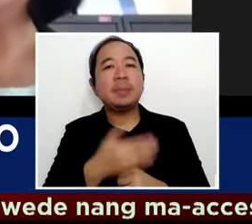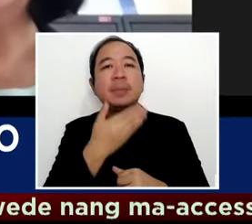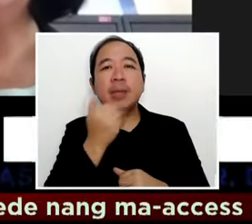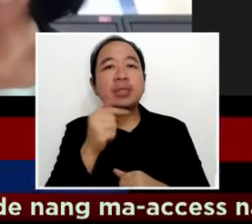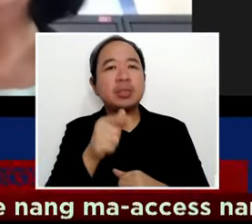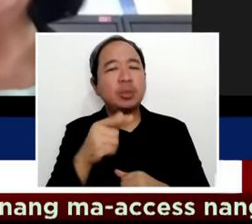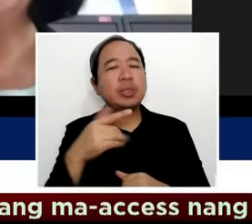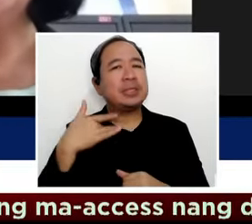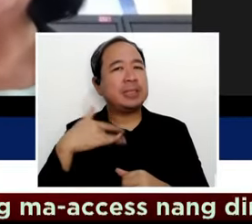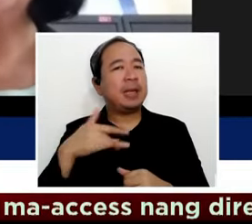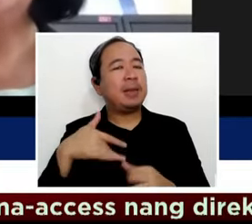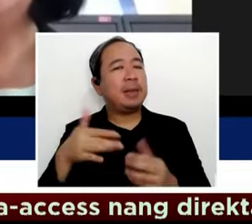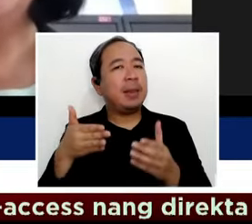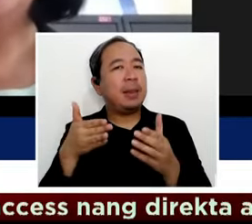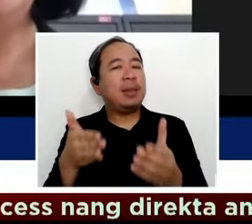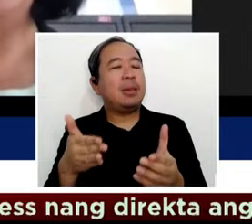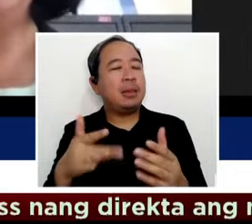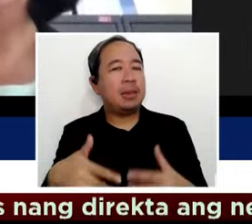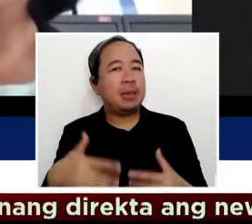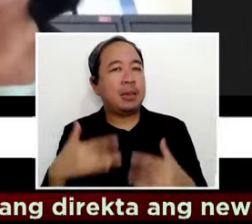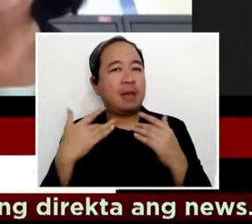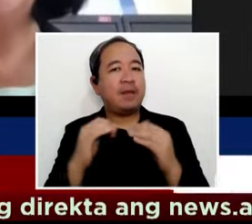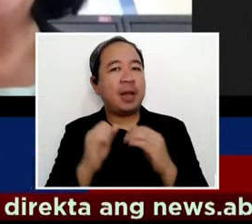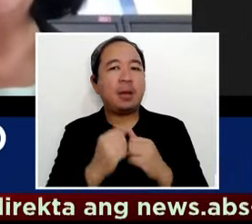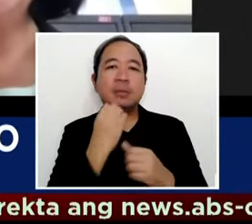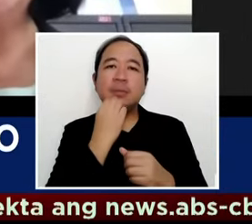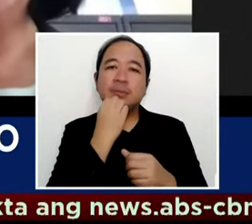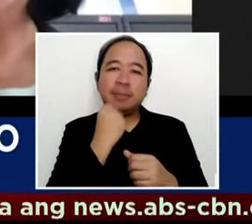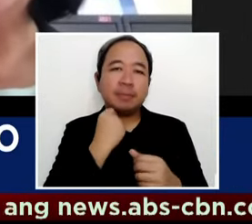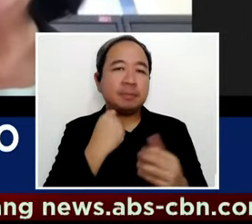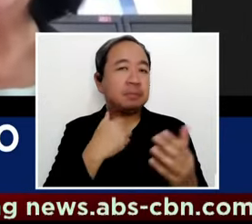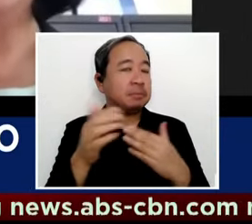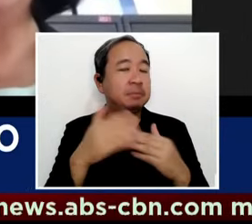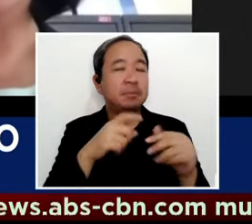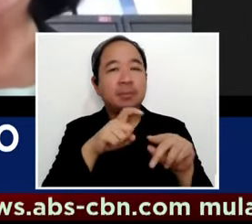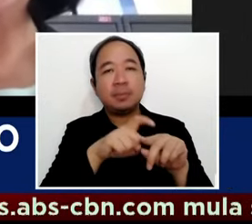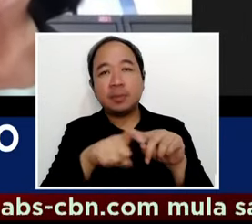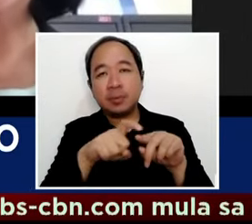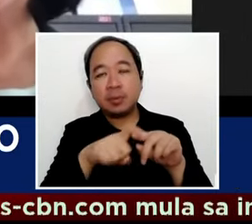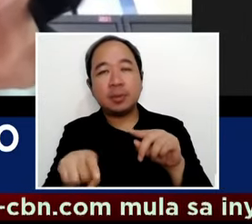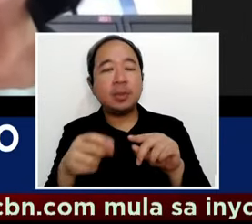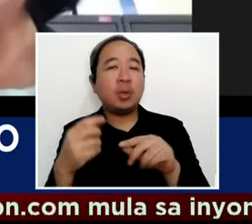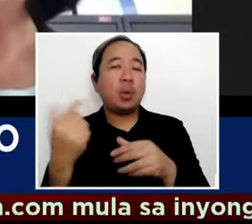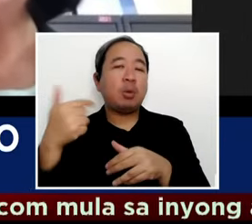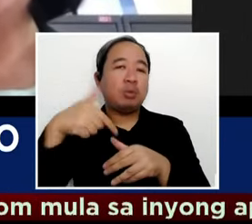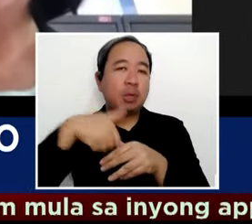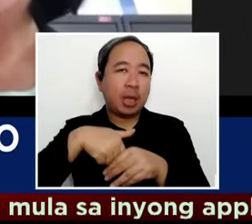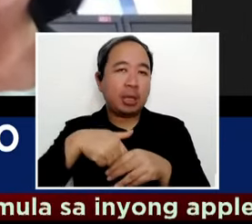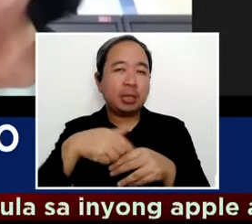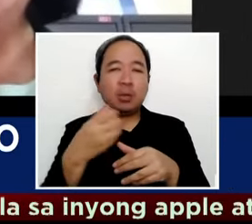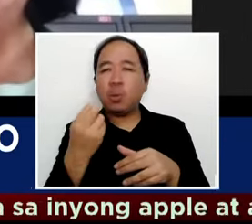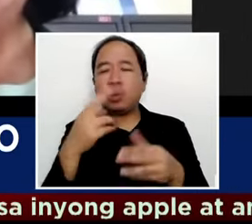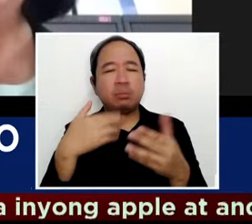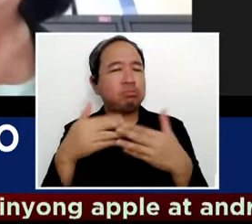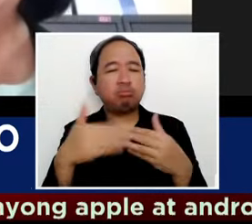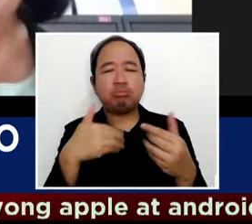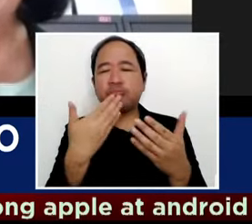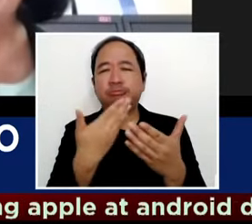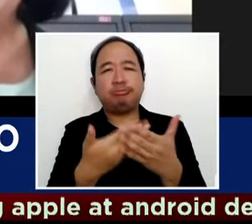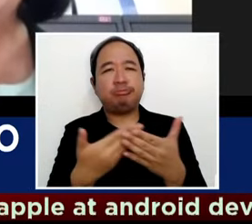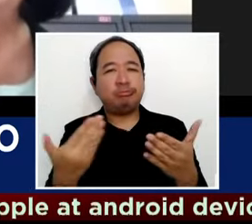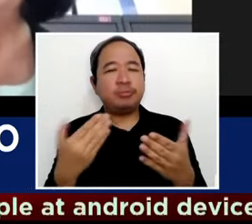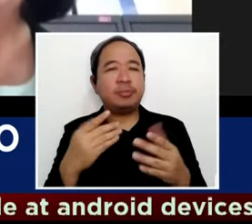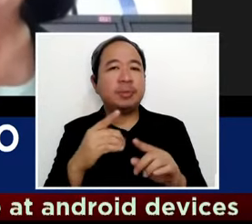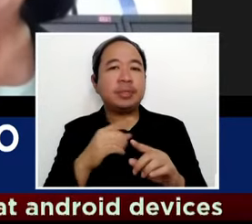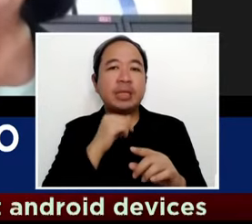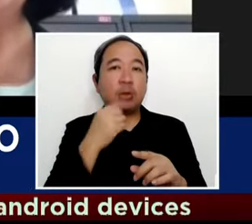life. Bahagi na ng buhay natin ang pagtitipid. Whether electricity siya o fuel siya o kahit sa anong bagay. Hindi doon sa